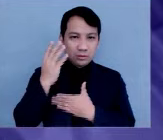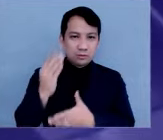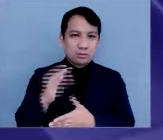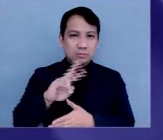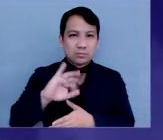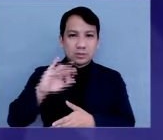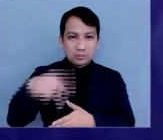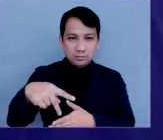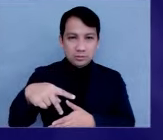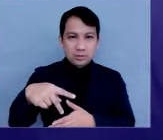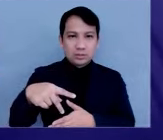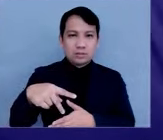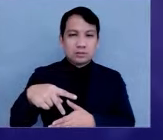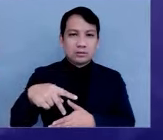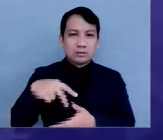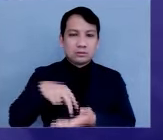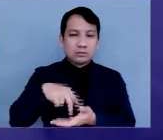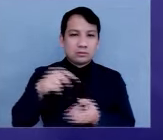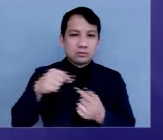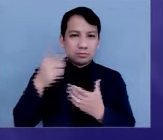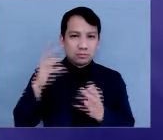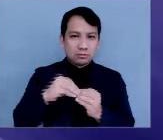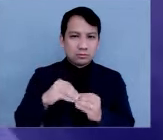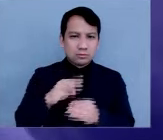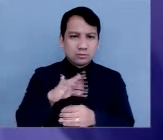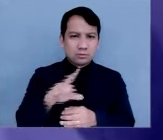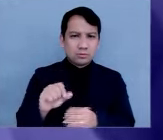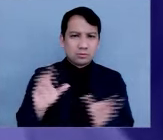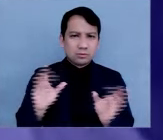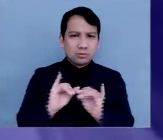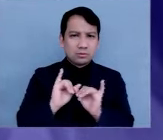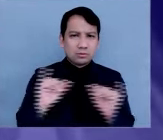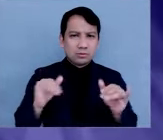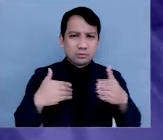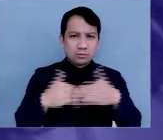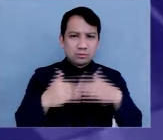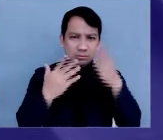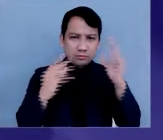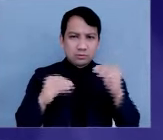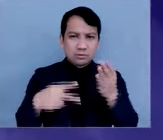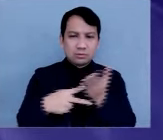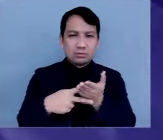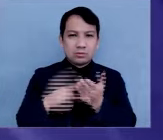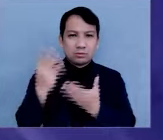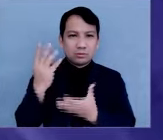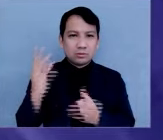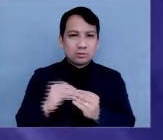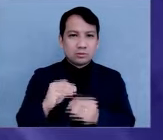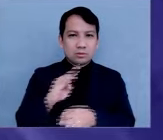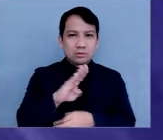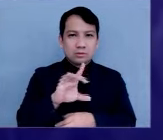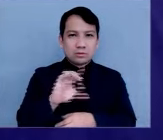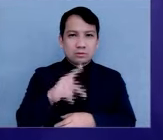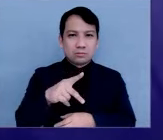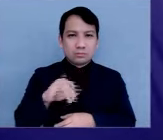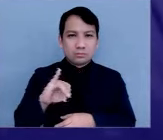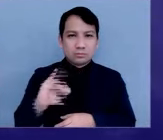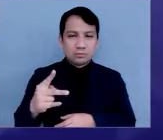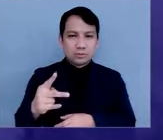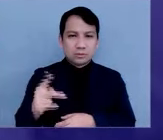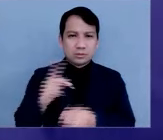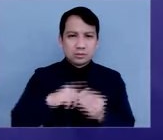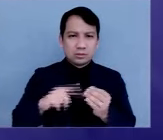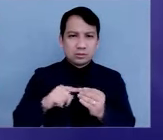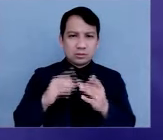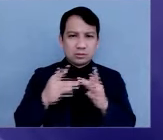VIP standing. Comment dyan ng isang bloom, halos malapit na raw yan sa ticket price ng Blackpink concert. Say naman ng isa